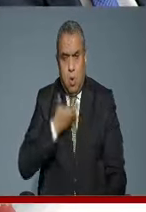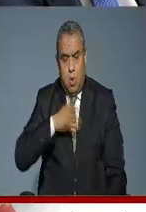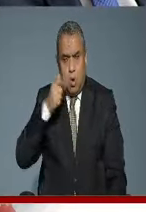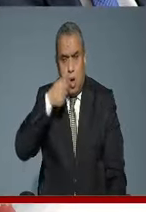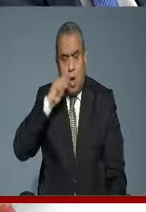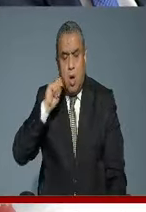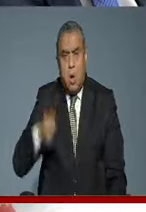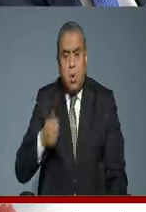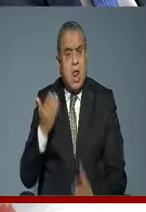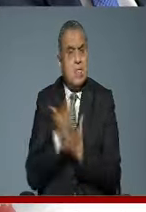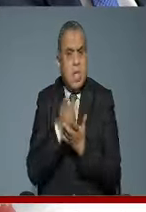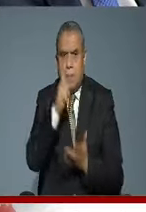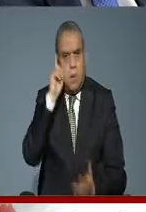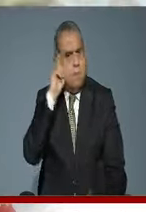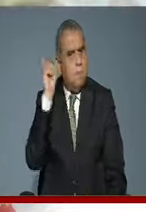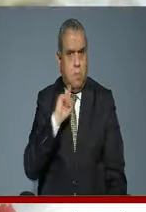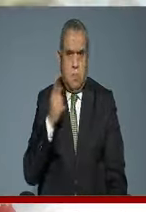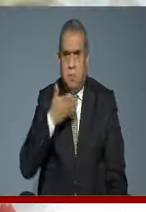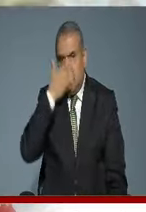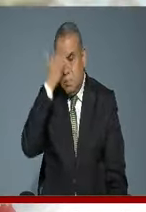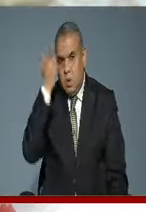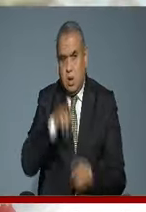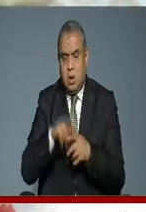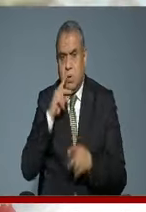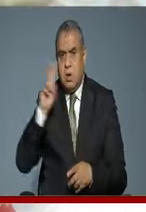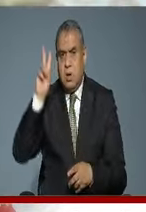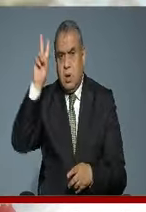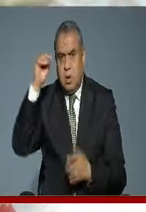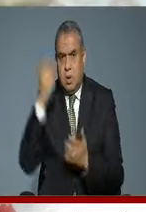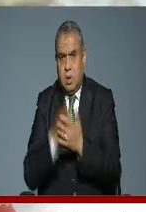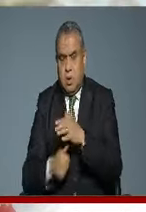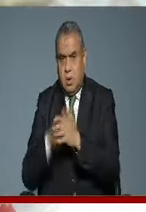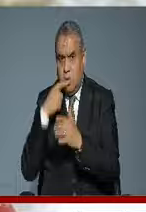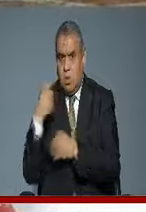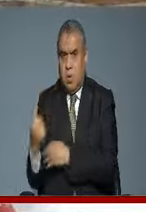لماذا الأمم المتحدة ليس لديها قوة كافية